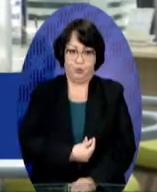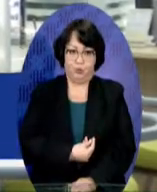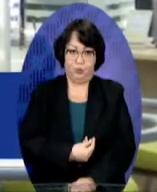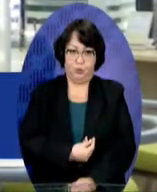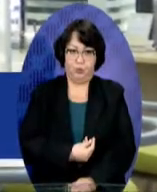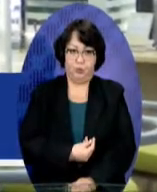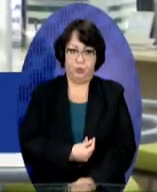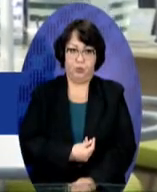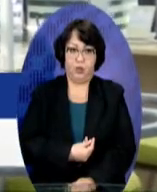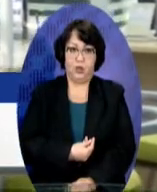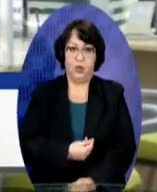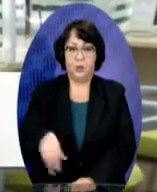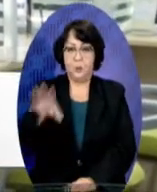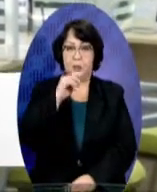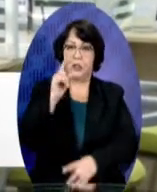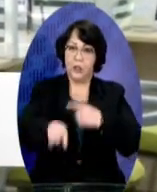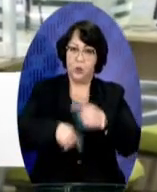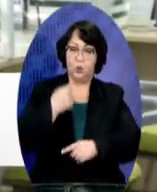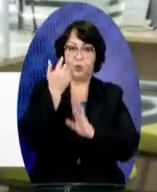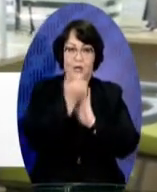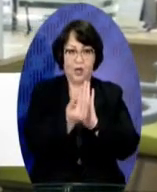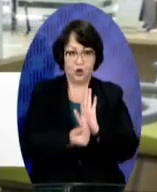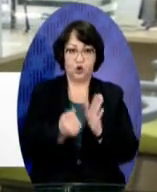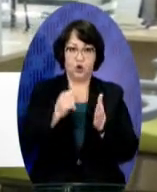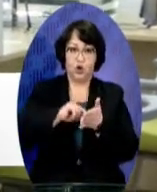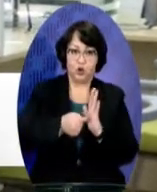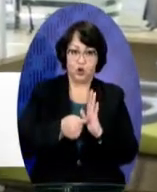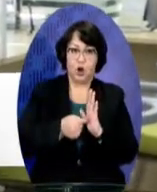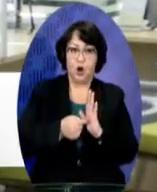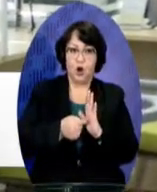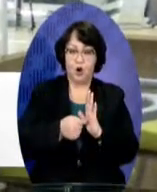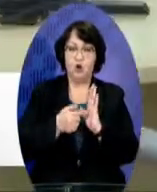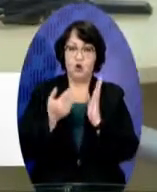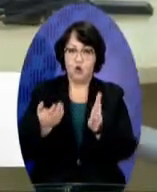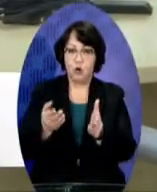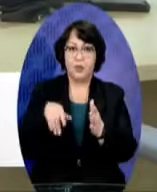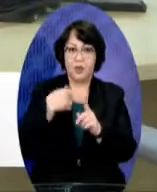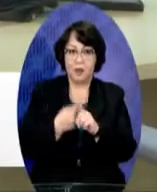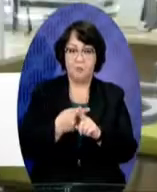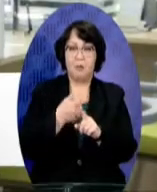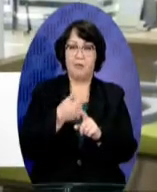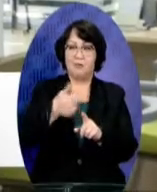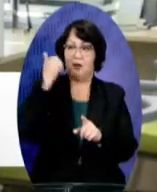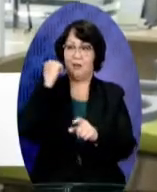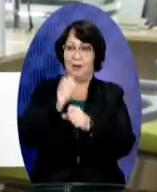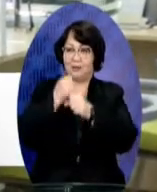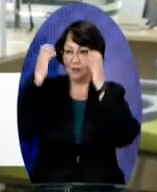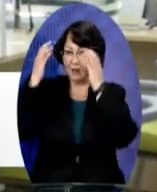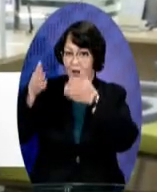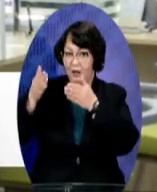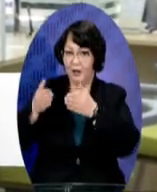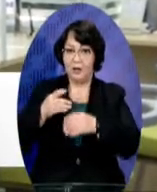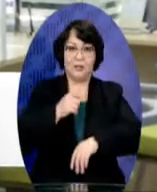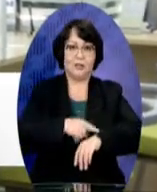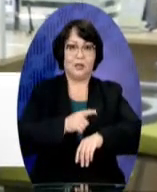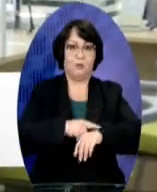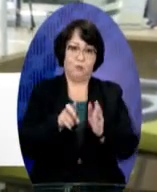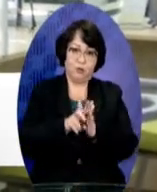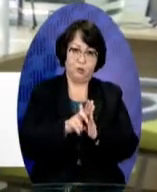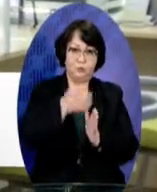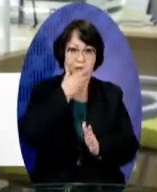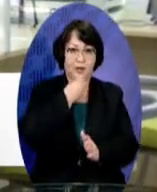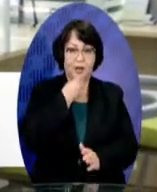биднес илүү нөө тайлан тоцоо яхав бацж байгаа юм нэ. Бас цаагаараа ажилда анхаарах цай завж илүү төлөв нэгтлэн бодгоч